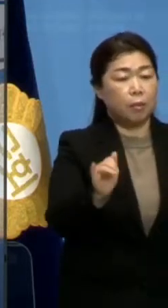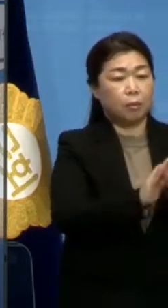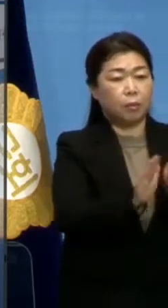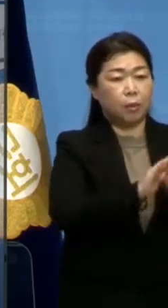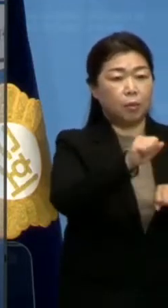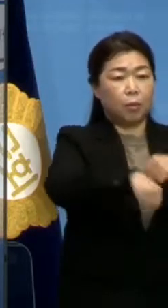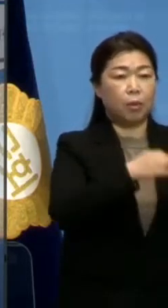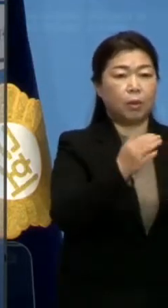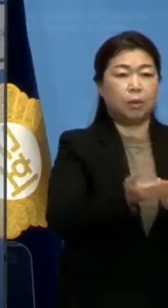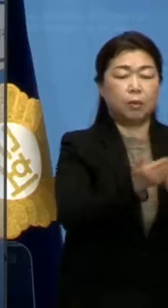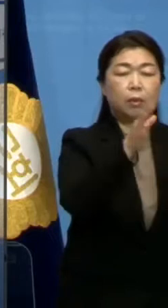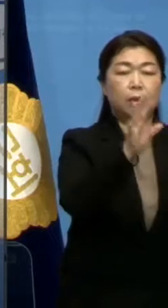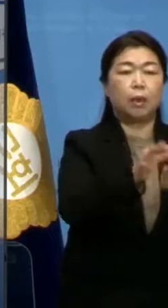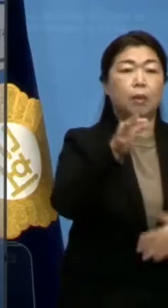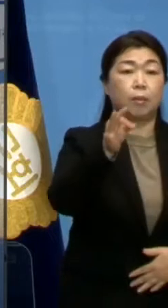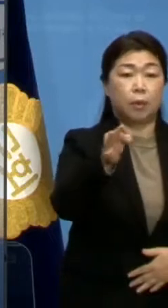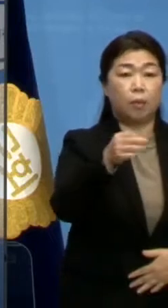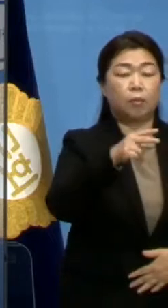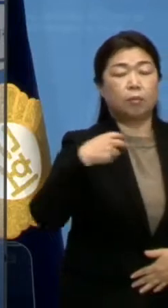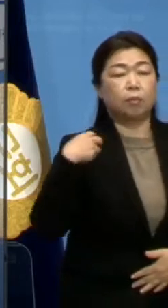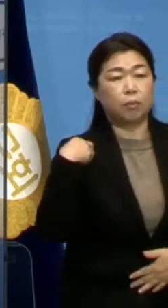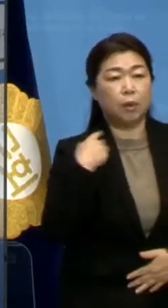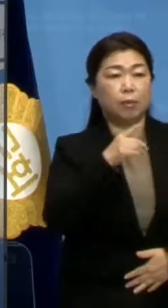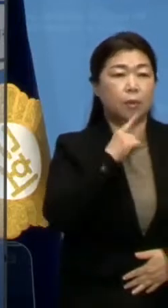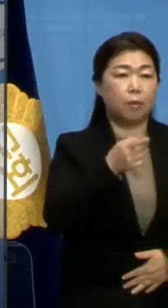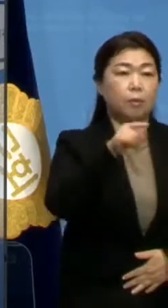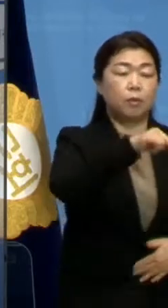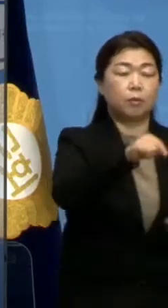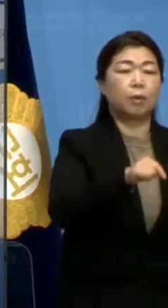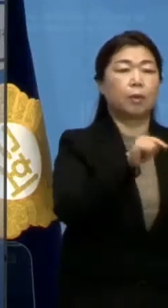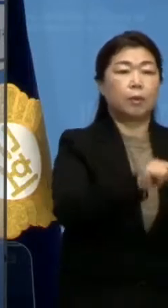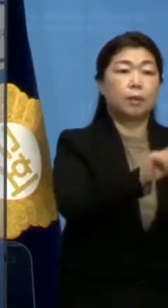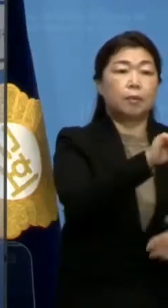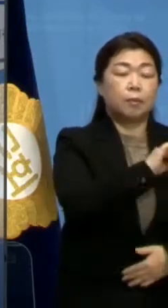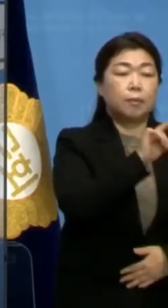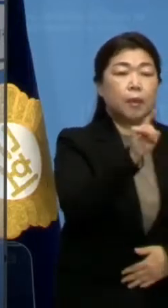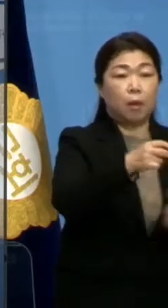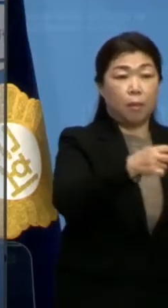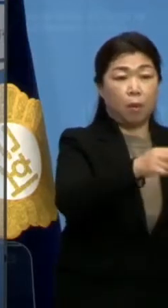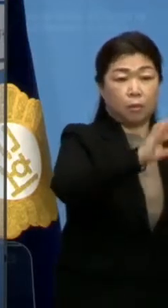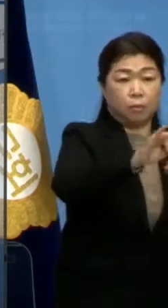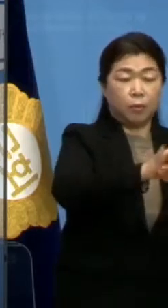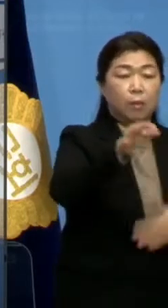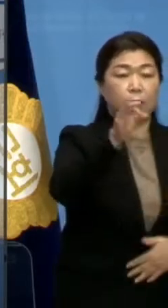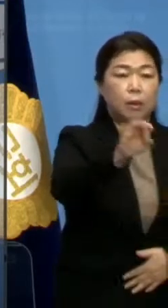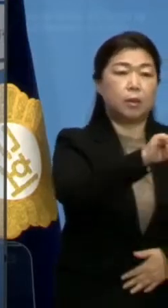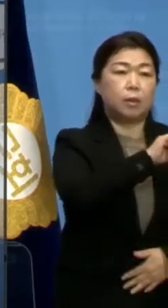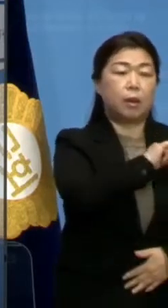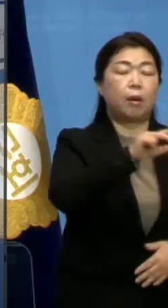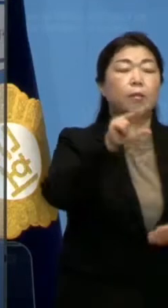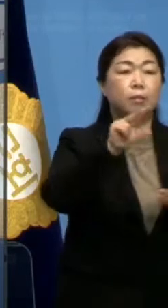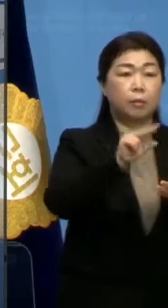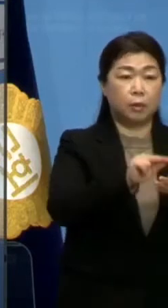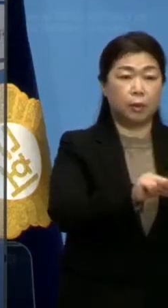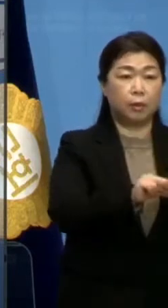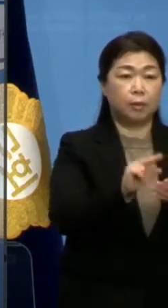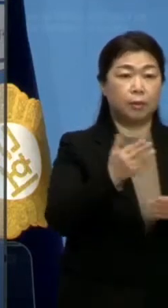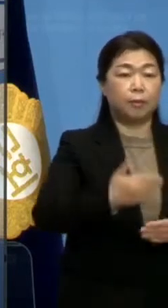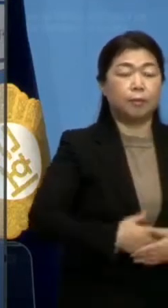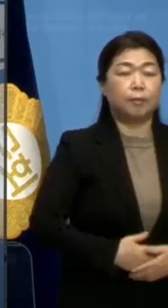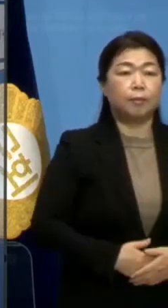키우는데 가장 어려운 점은 비용 문제 라고 이야기 하고 있고 그중에서도 에 진료비 문제가 많이 거론되고 있습니다